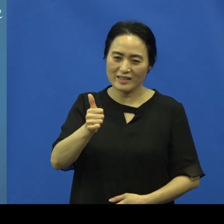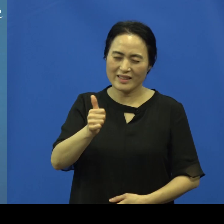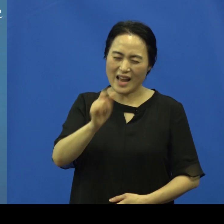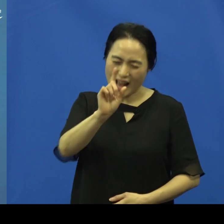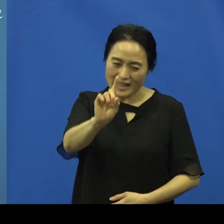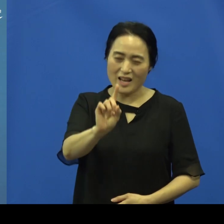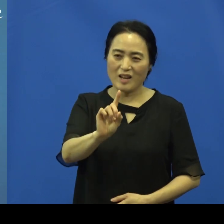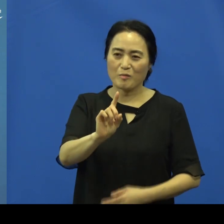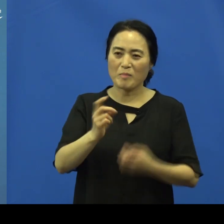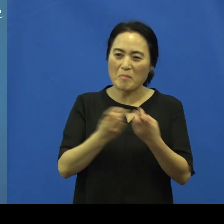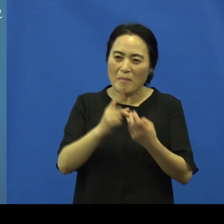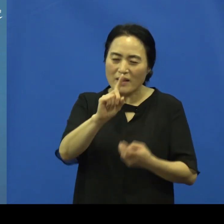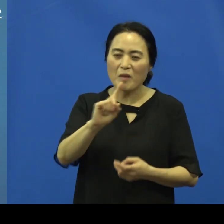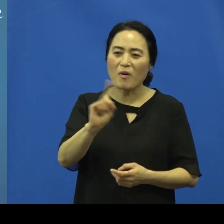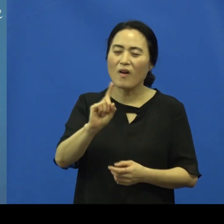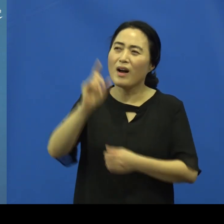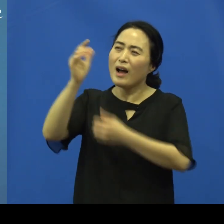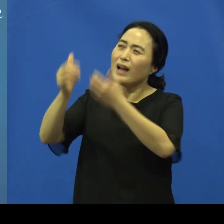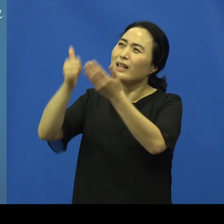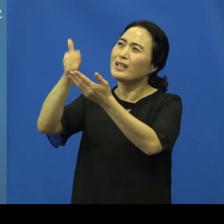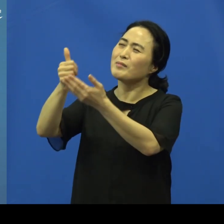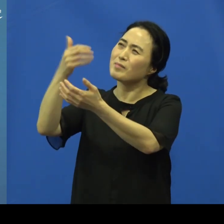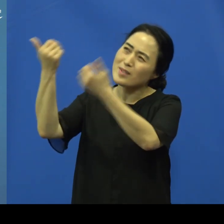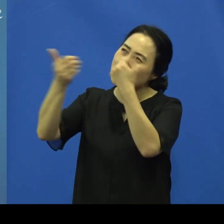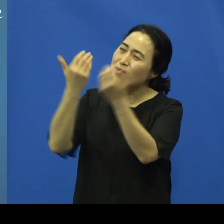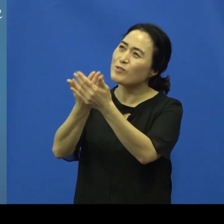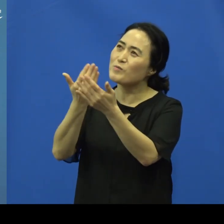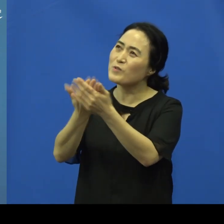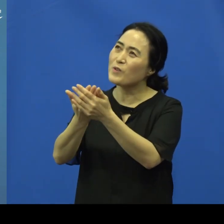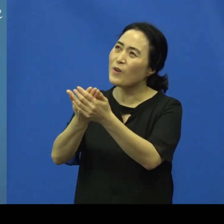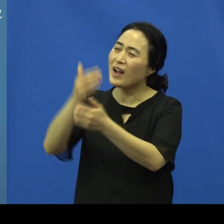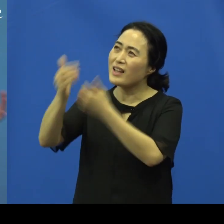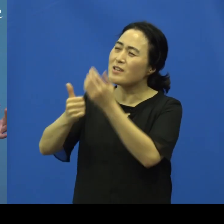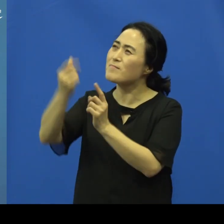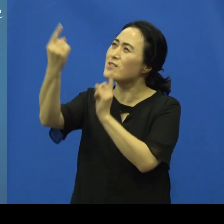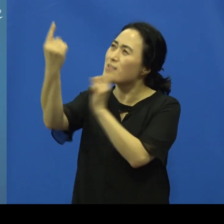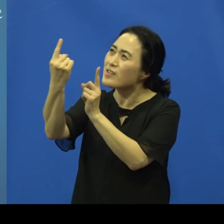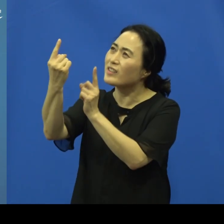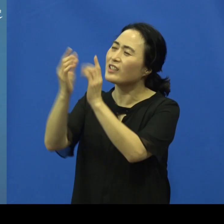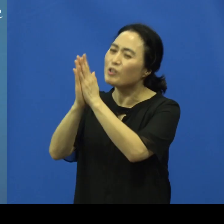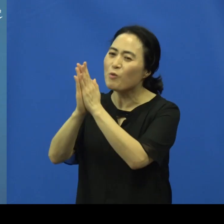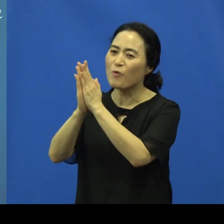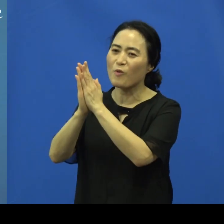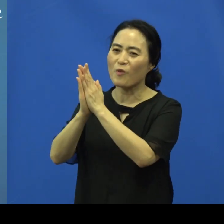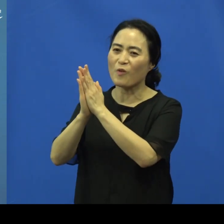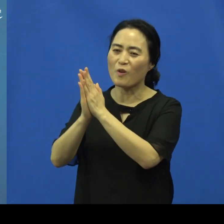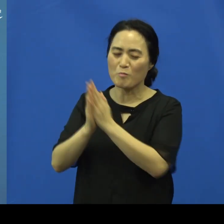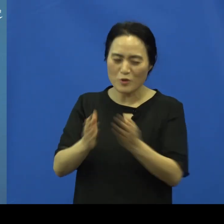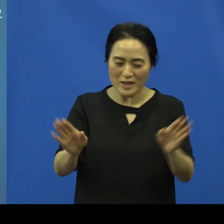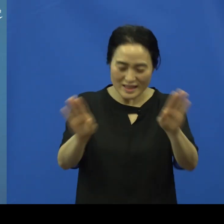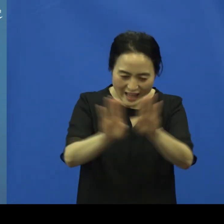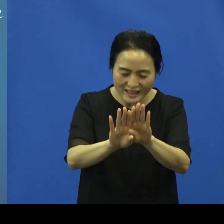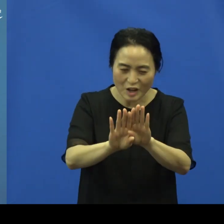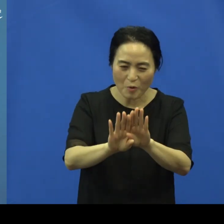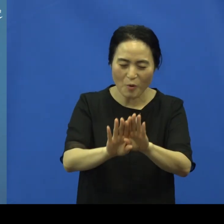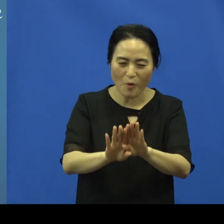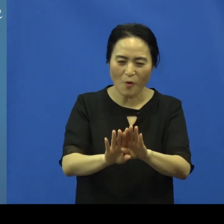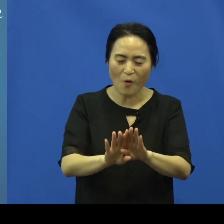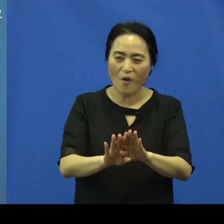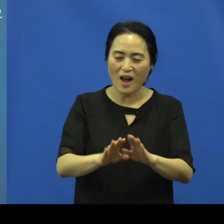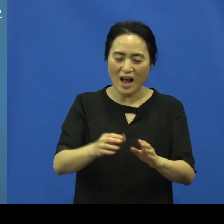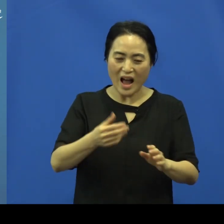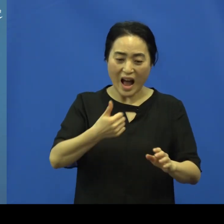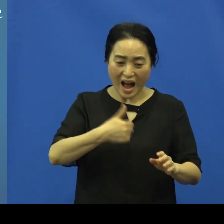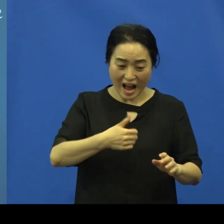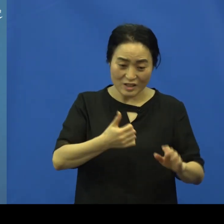거죠. 하나님과 독대하는 겁니다. 문을 딱 닫고 아무도 없어. 이제 죽은 아이와 앞을